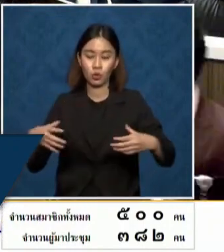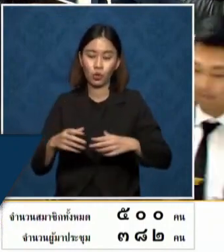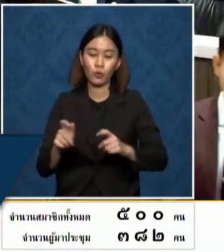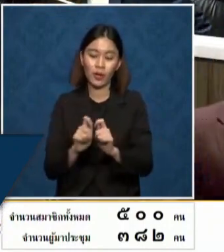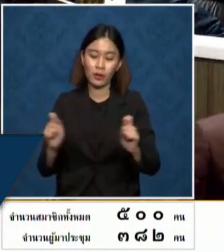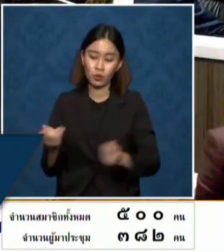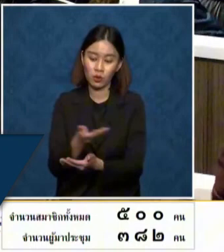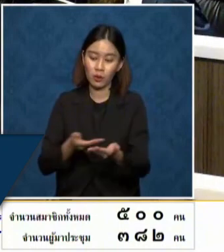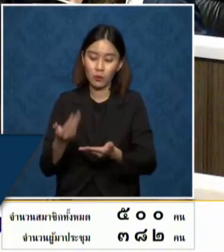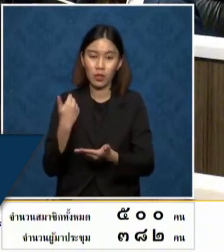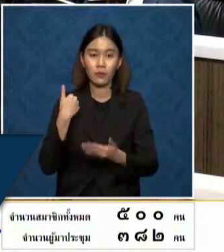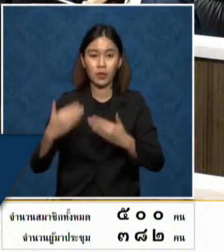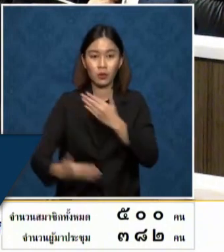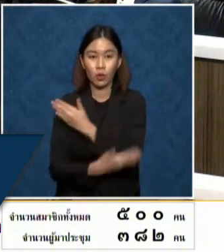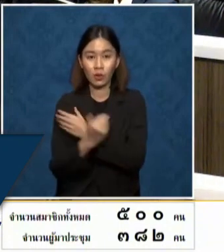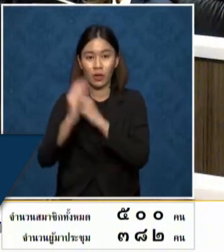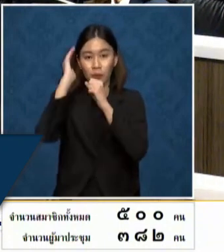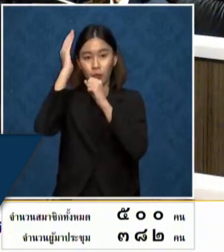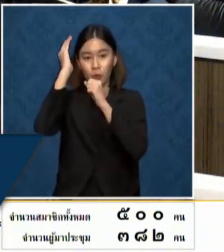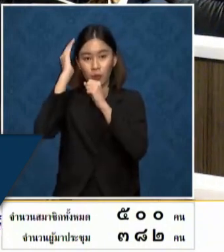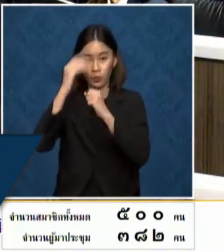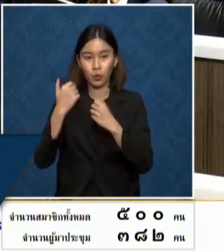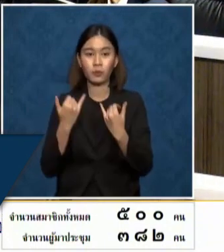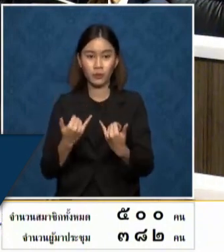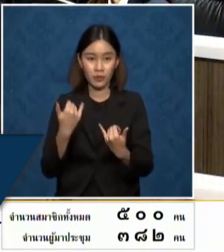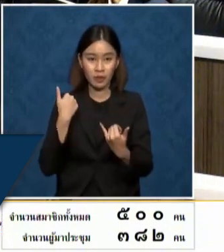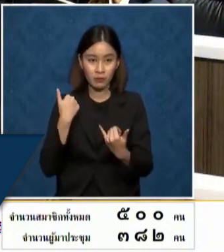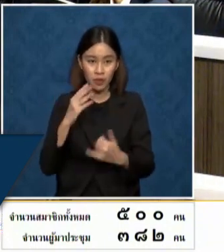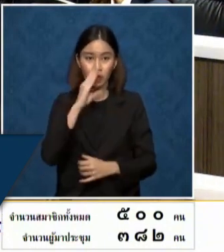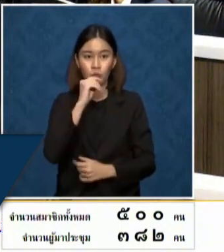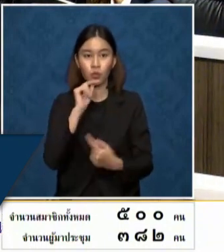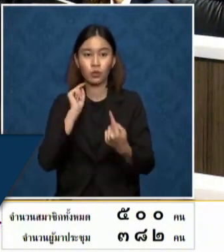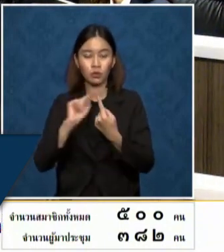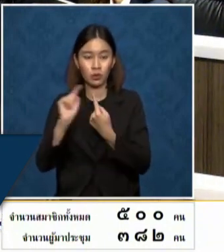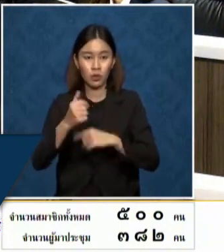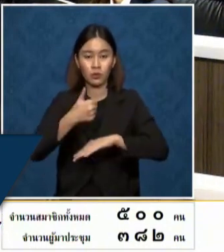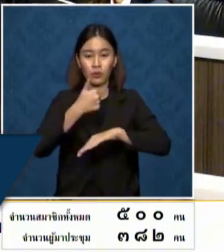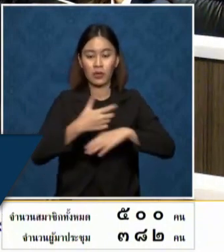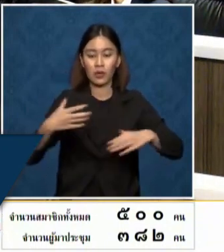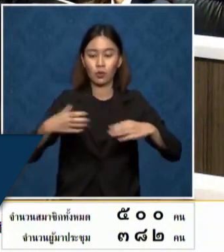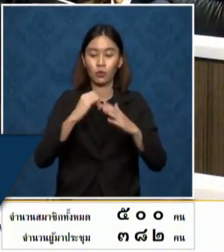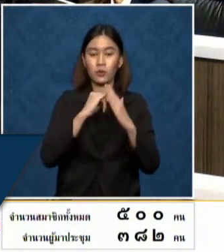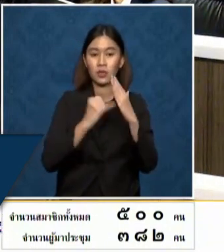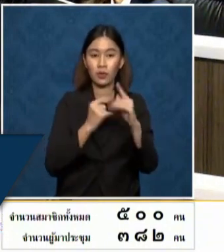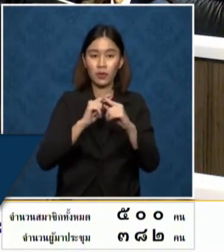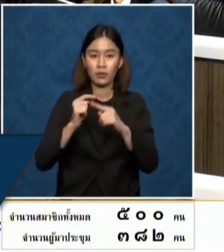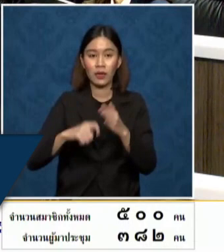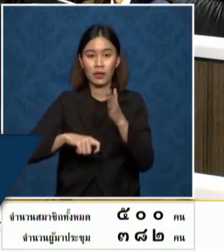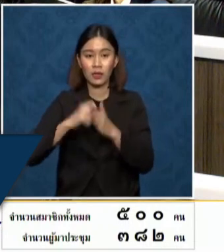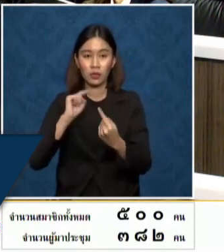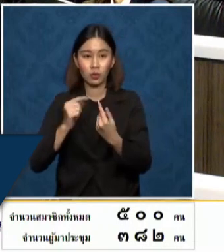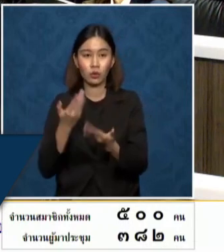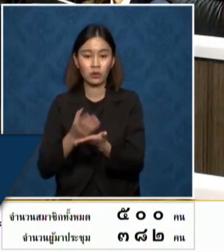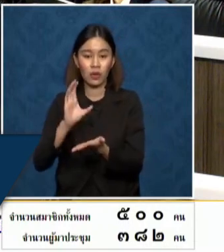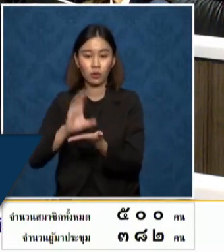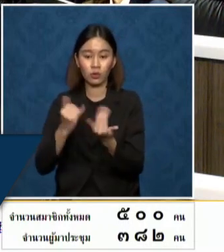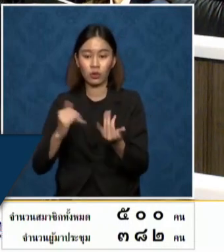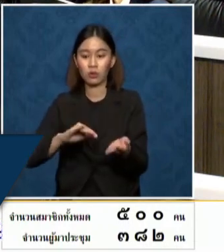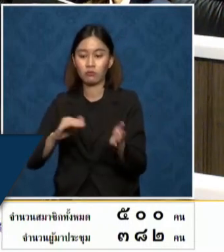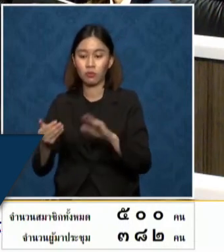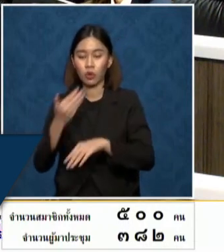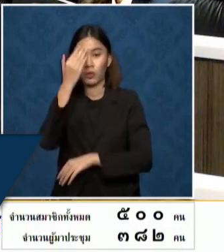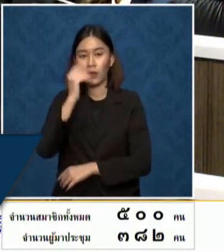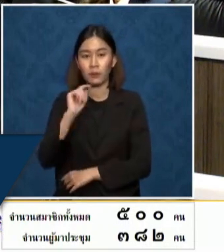อนุกรรมาธิการมีโอกาสอภิปรายเรื่องนี้แล้วและได้พูดคุยกับหัวหน้ากลุ่มจจังหวัดว่าเหตุผลที่งบประมาณถูกพับ